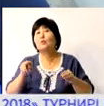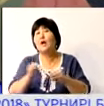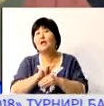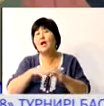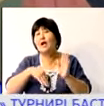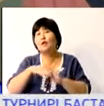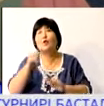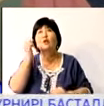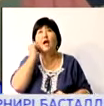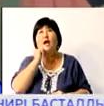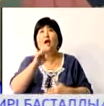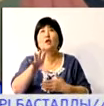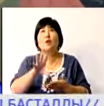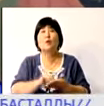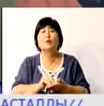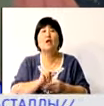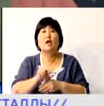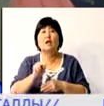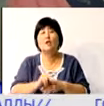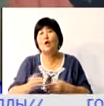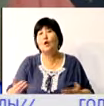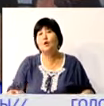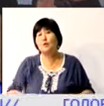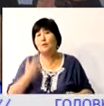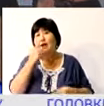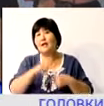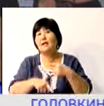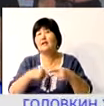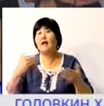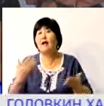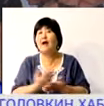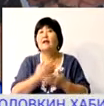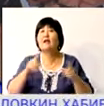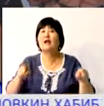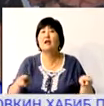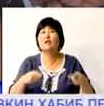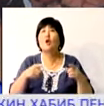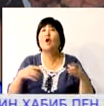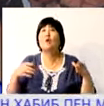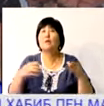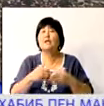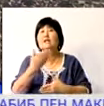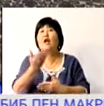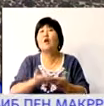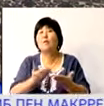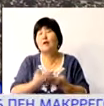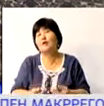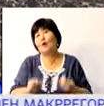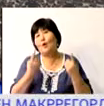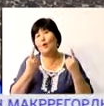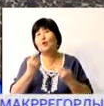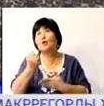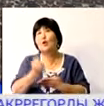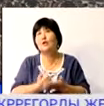жақсарту, қариялар өнегесімен сусындау, тұрмыс салт әдет ғұрыпты қайта жаңғырту бірлестікке бағдар болған ұлық